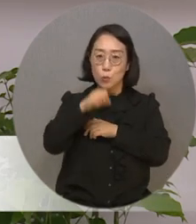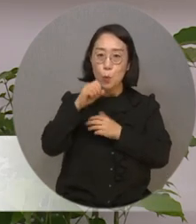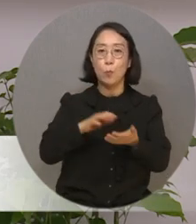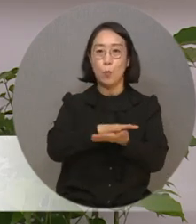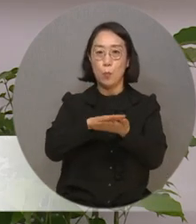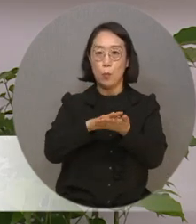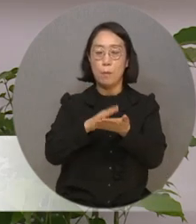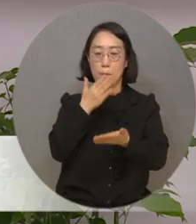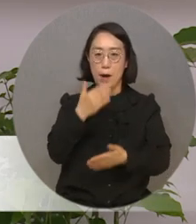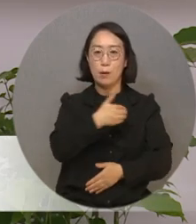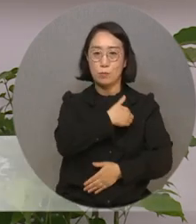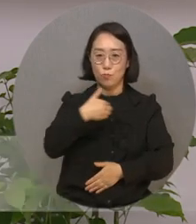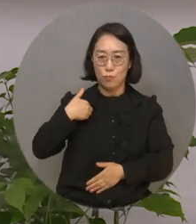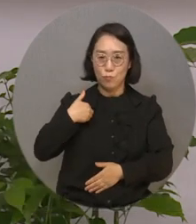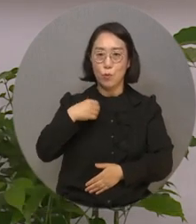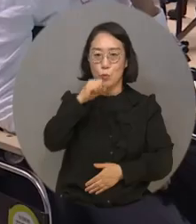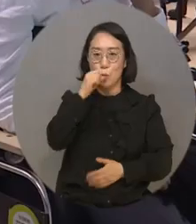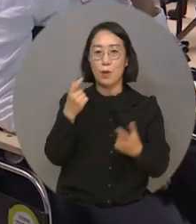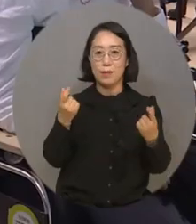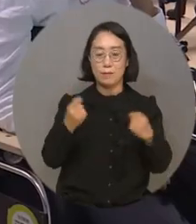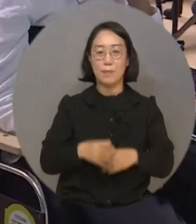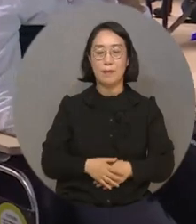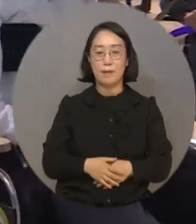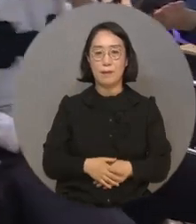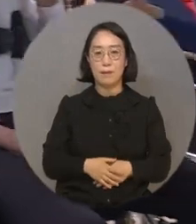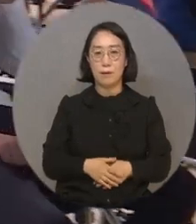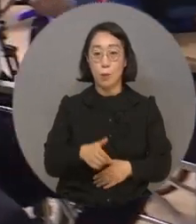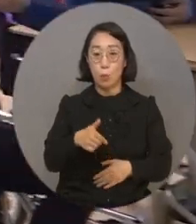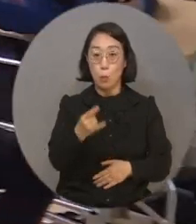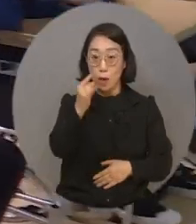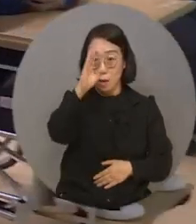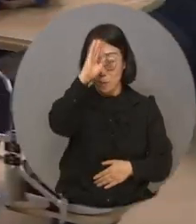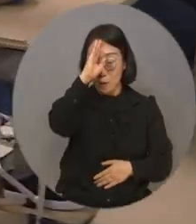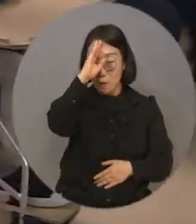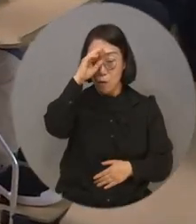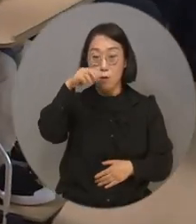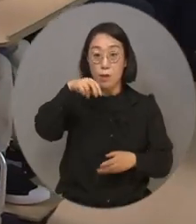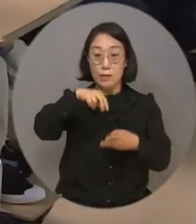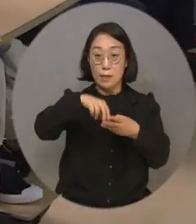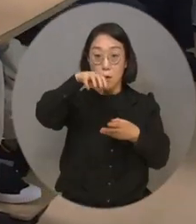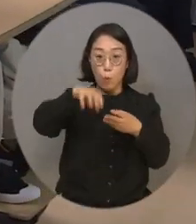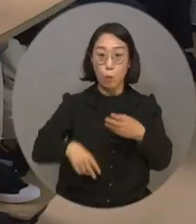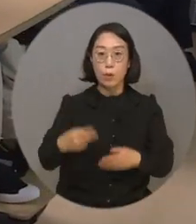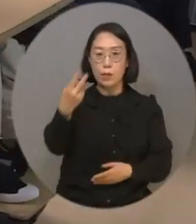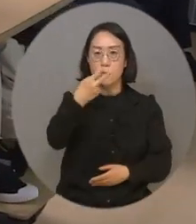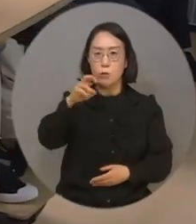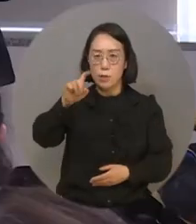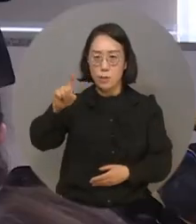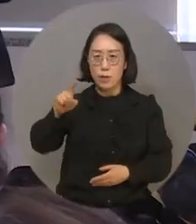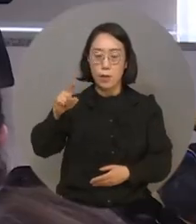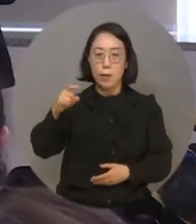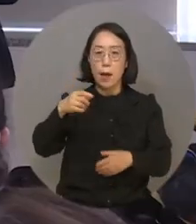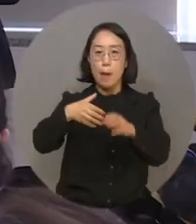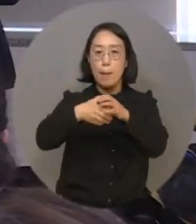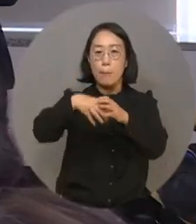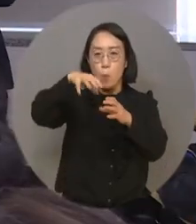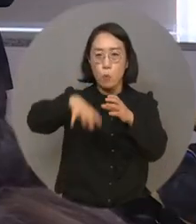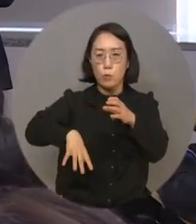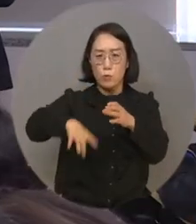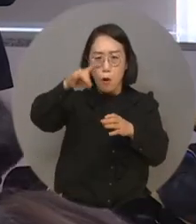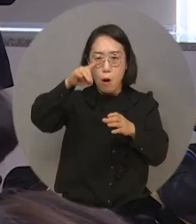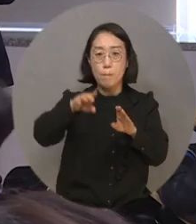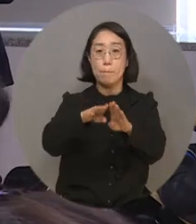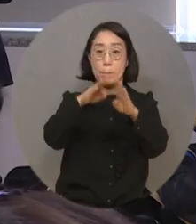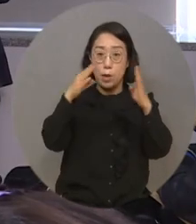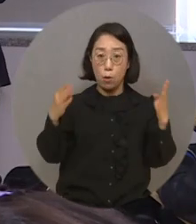시간을 보는데 매우 좋은 수단일 것 같아서 뇌병변 장애인 비전센터는 2021년 마포구에 처음으로 문을 연